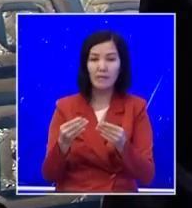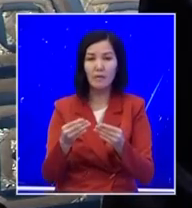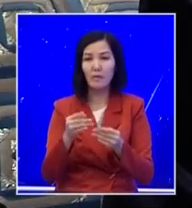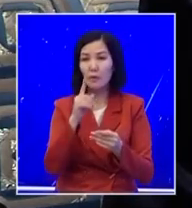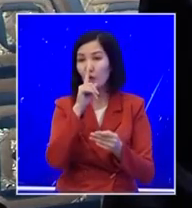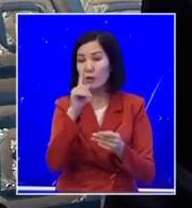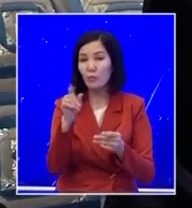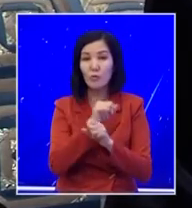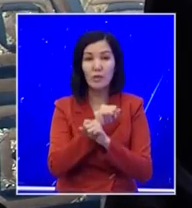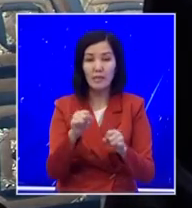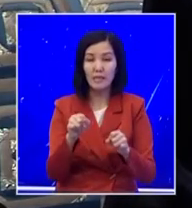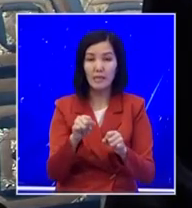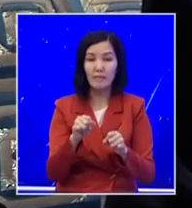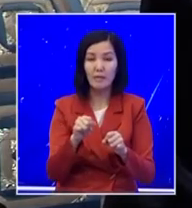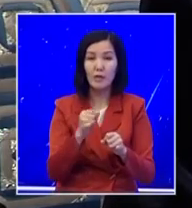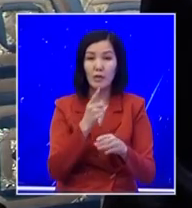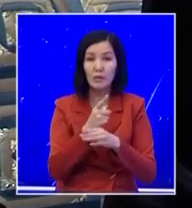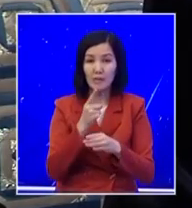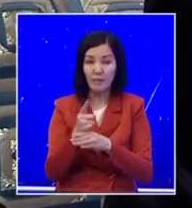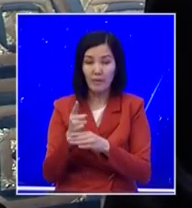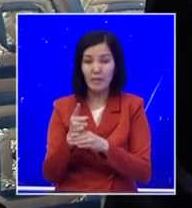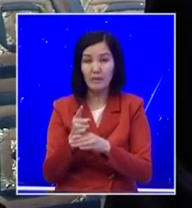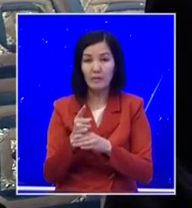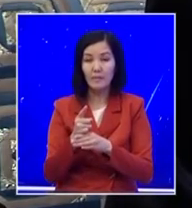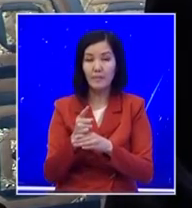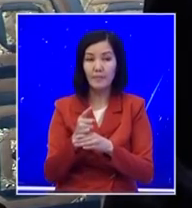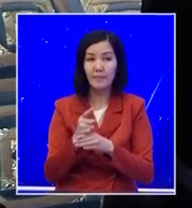болмай, сол кездегі жаңағы